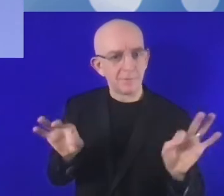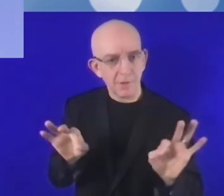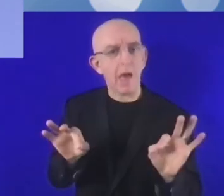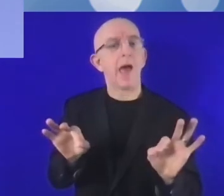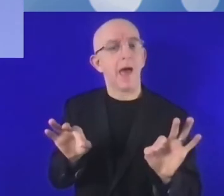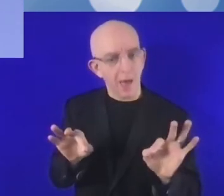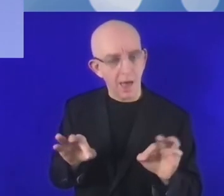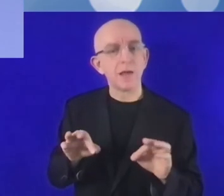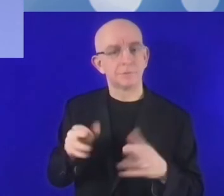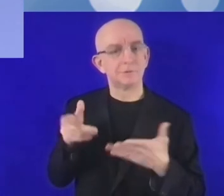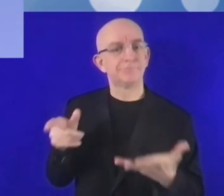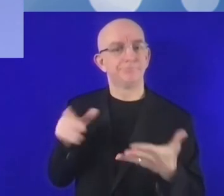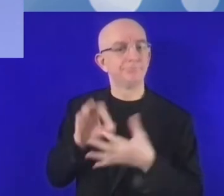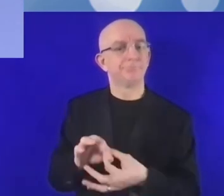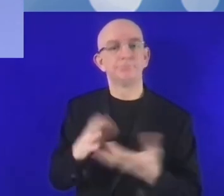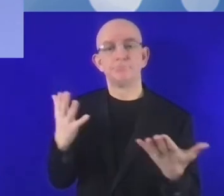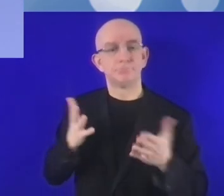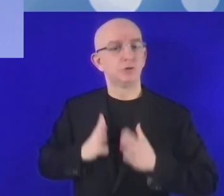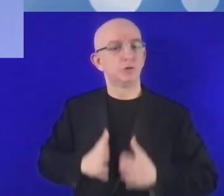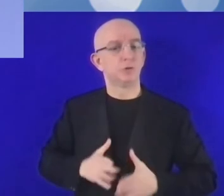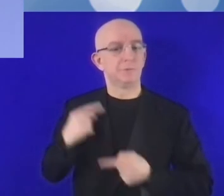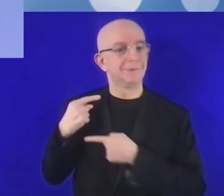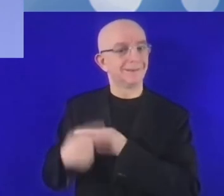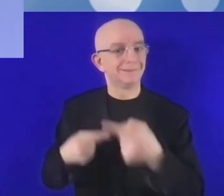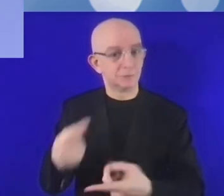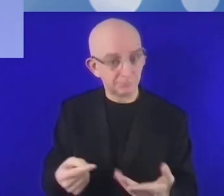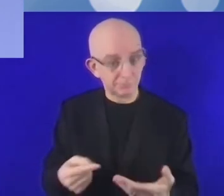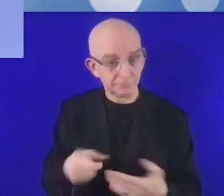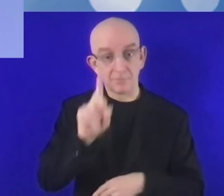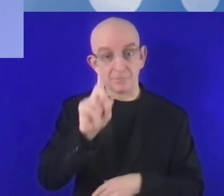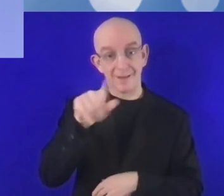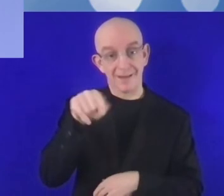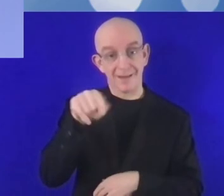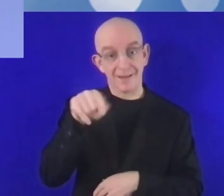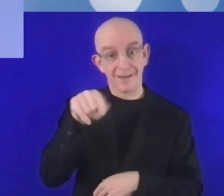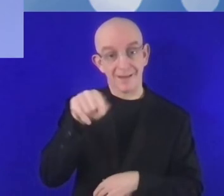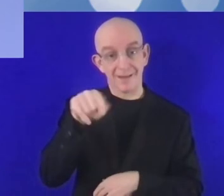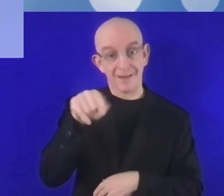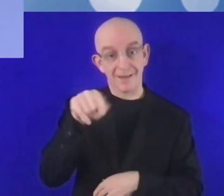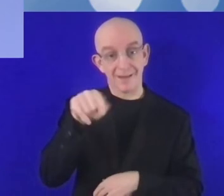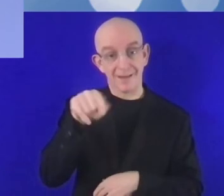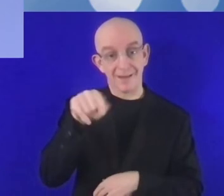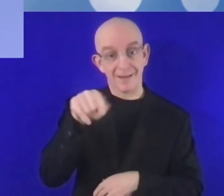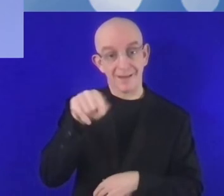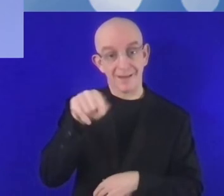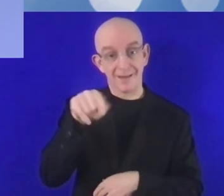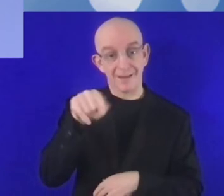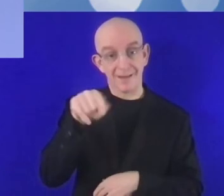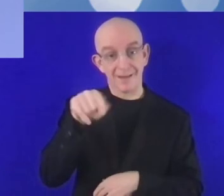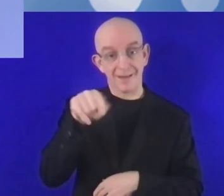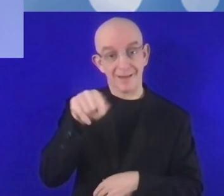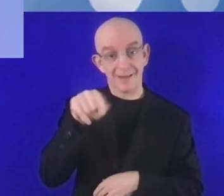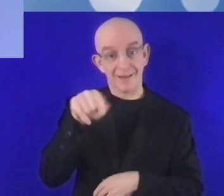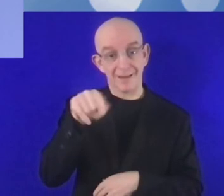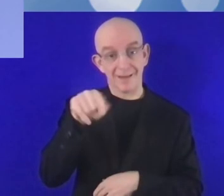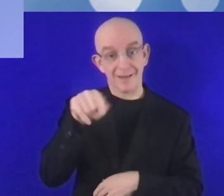Donc si nous prenons en compte ces deux strates, ces deux couches, et nous les plaçons à côté l'une de l'autre, sur cette base, nous pourrons